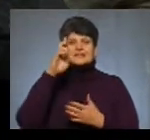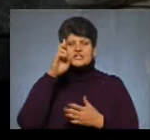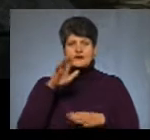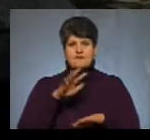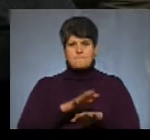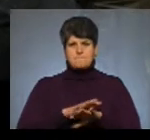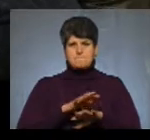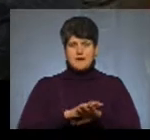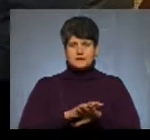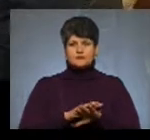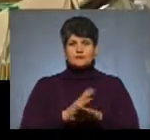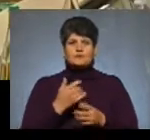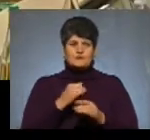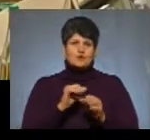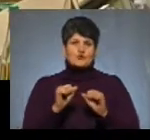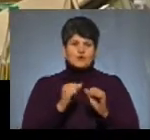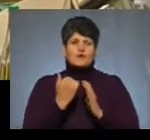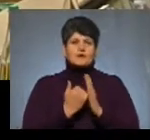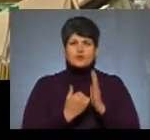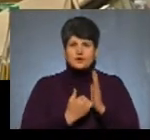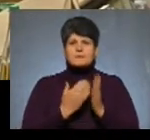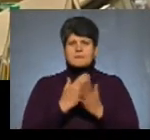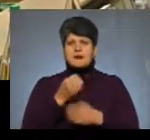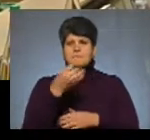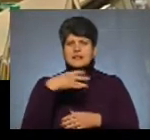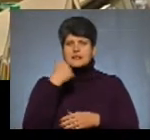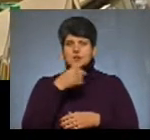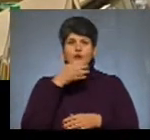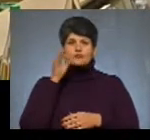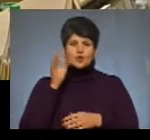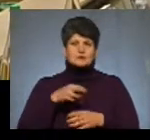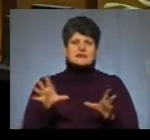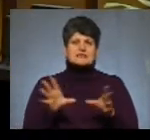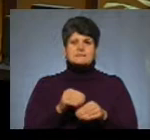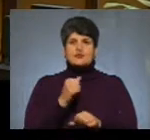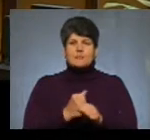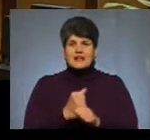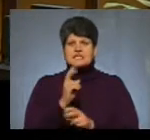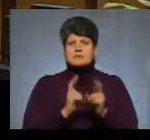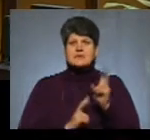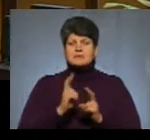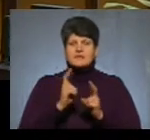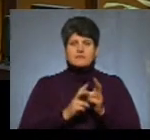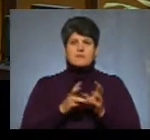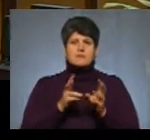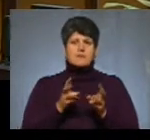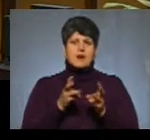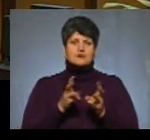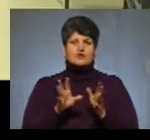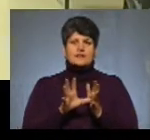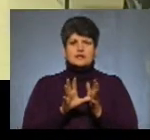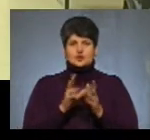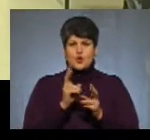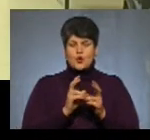банком щодо десятка урядових програм та має понад 15 років досвіду співпраці з підприємствами паливно-енергетичного